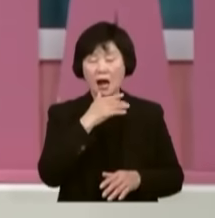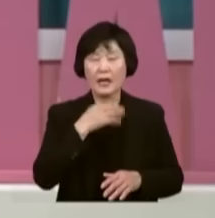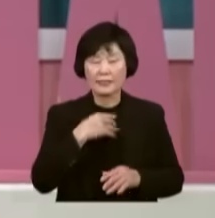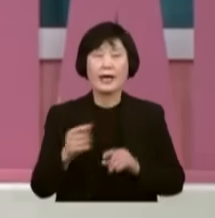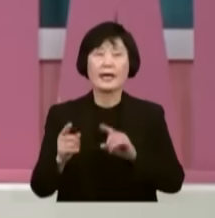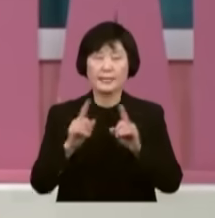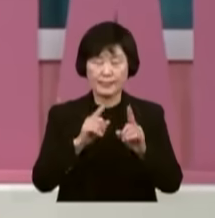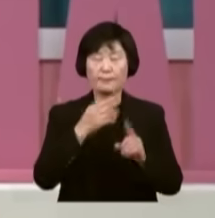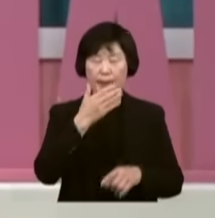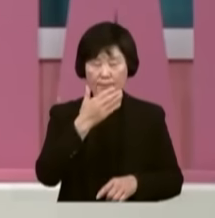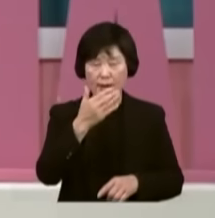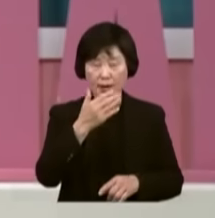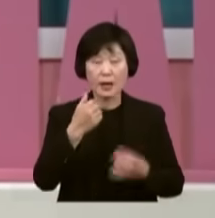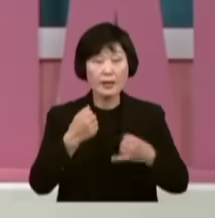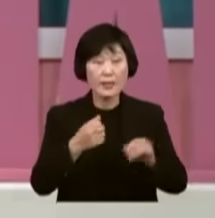때문에.